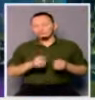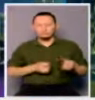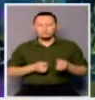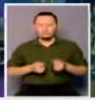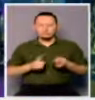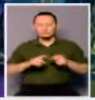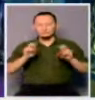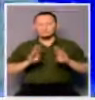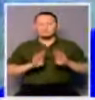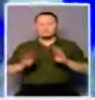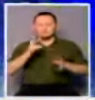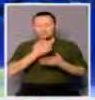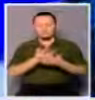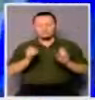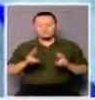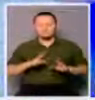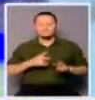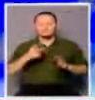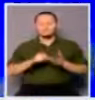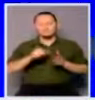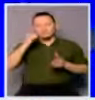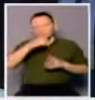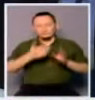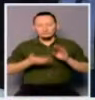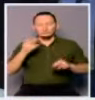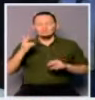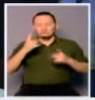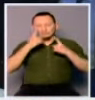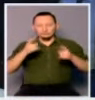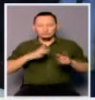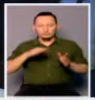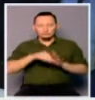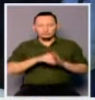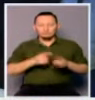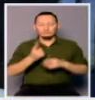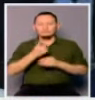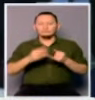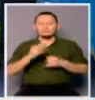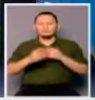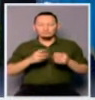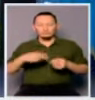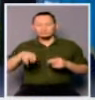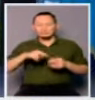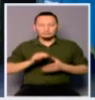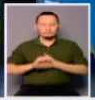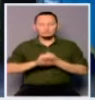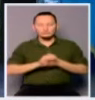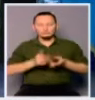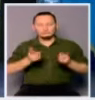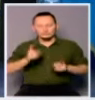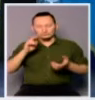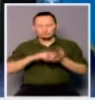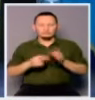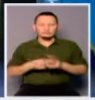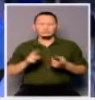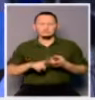арнайы көрме ұйымдастырды. 26 жыл бұрын Нұрсұлтан Назарбаевтың төрағалығымен бірінші бүкіләлемдік рухани келісім конгресі өткен болатын.